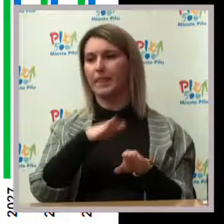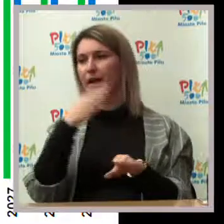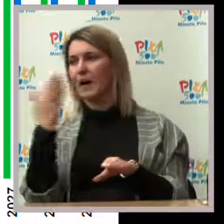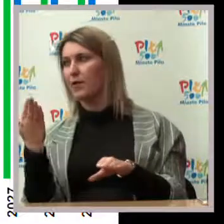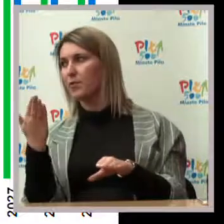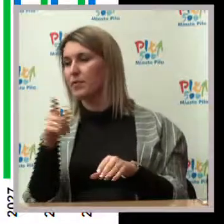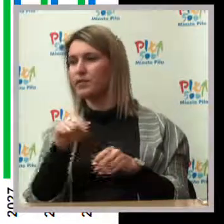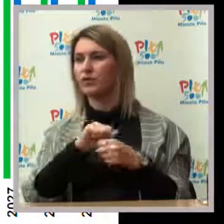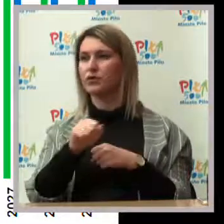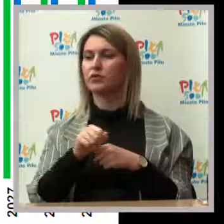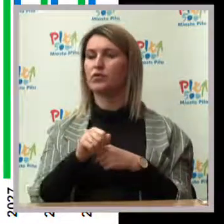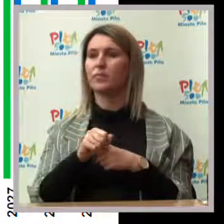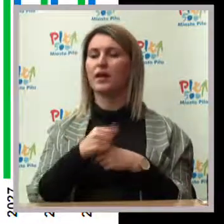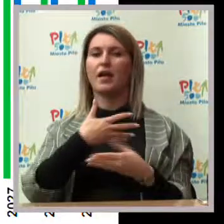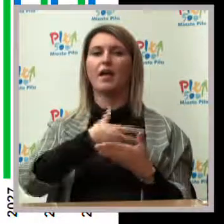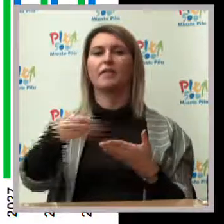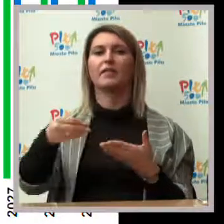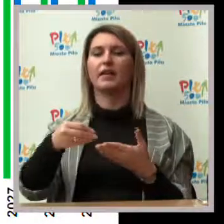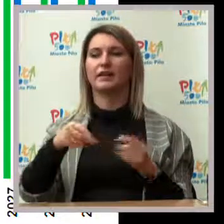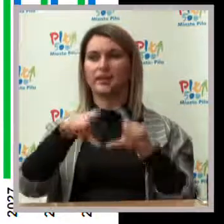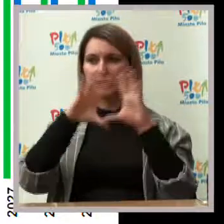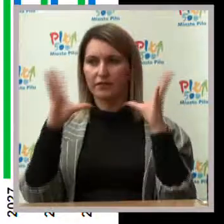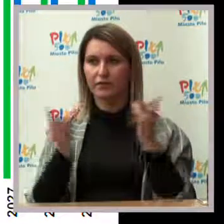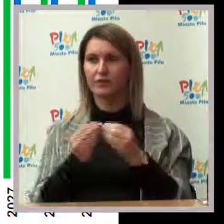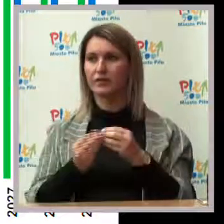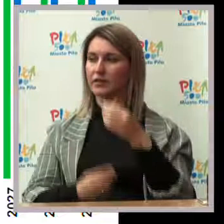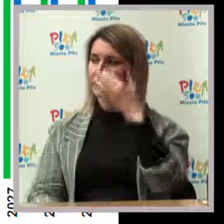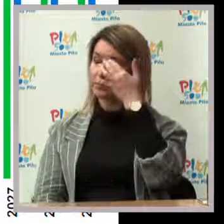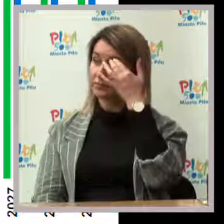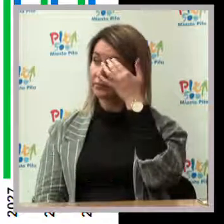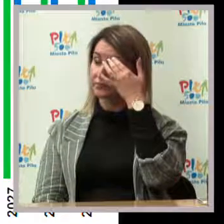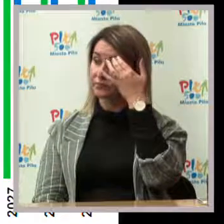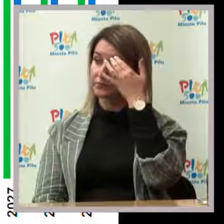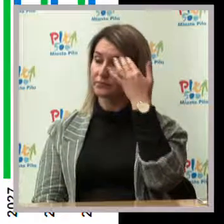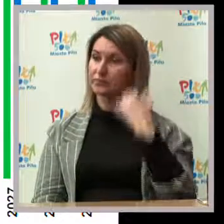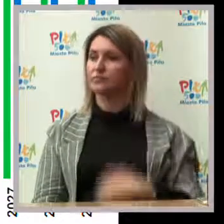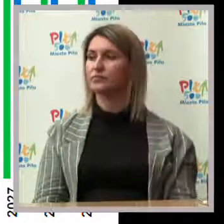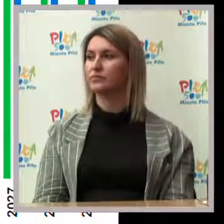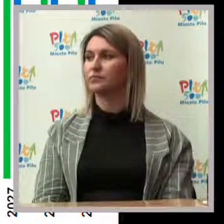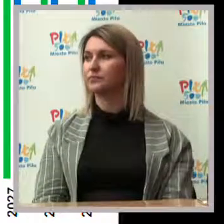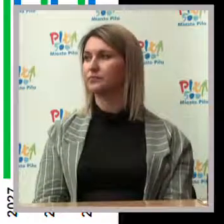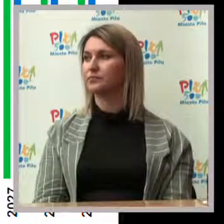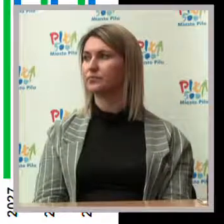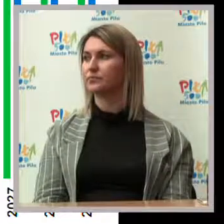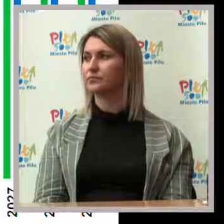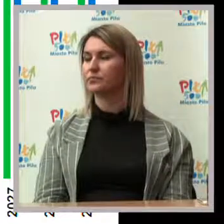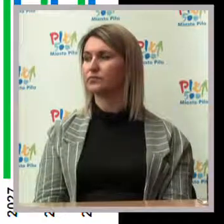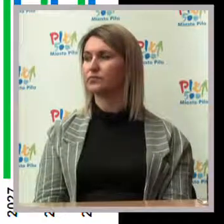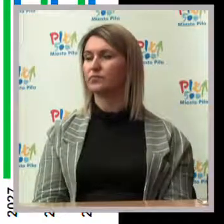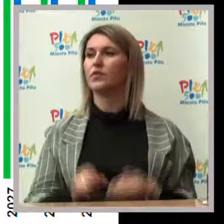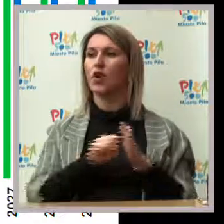słupek przedstawia wydatki ogółem w każdym z przedstawionych lat. Na co warto zwrócić uwagę, proszę państwa,